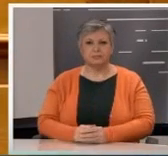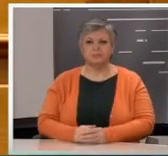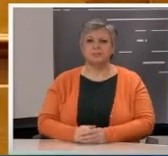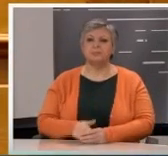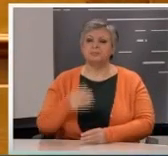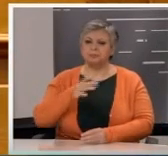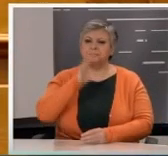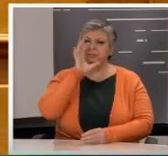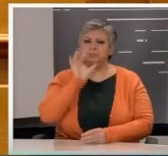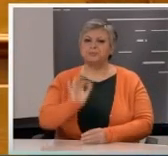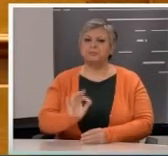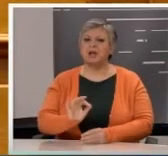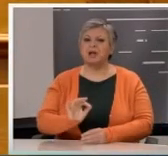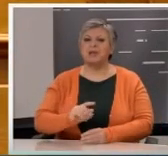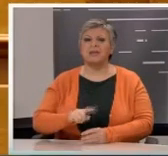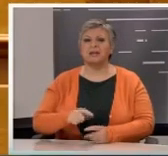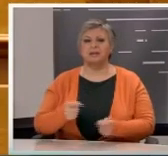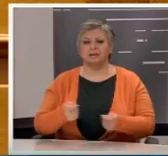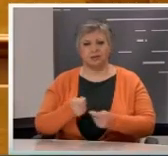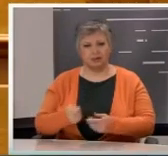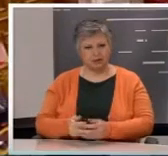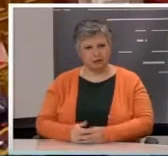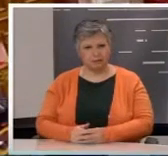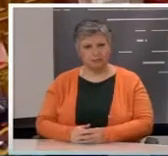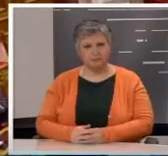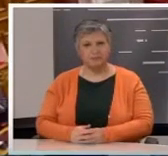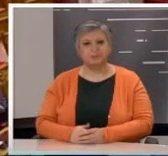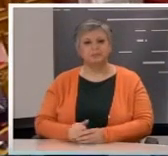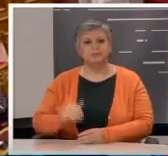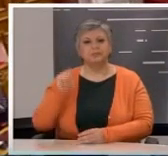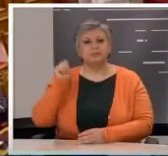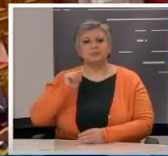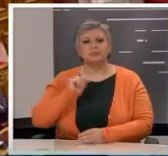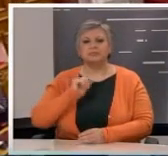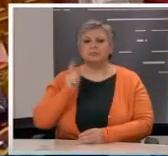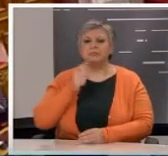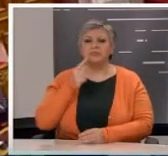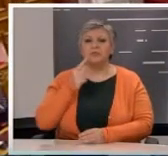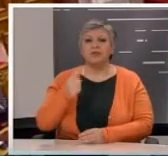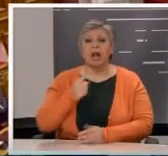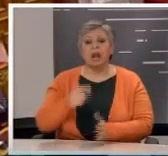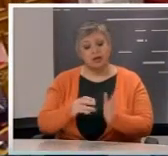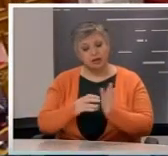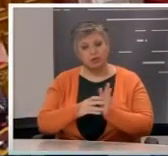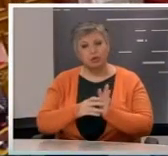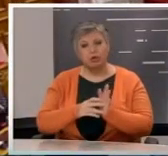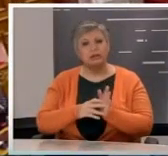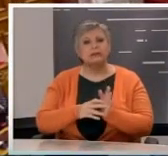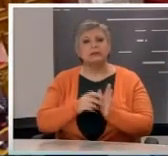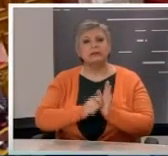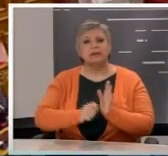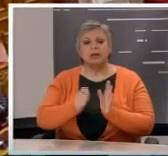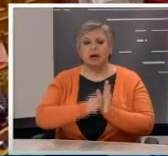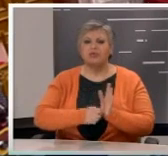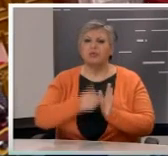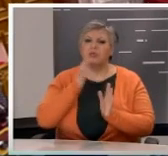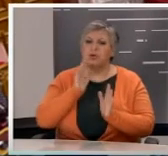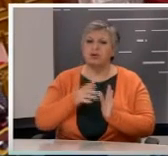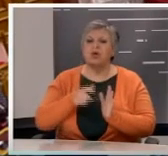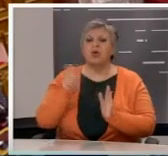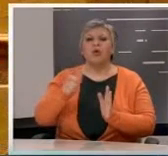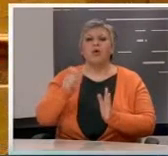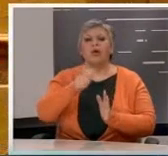Και πράγματι, στο πλαίσιο ακριβώς της νομικής ερμηνείας, είναι πάρα πολλά τα οποία μπορούν να ακουστούν, να συζητηθούν,